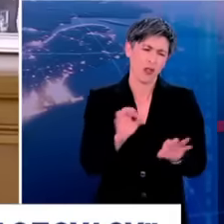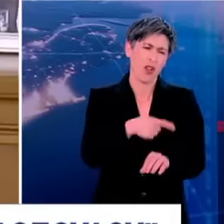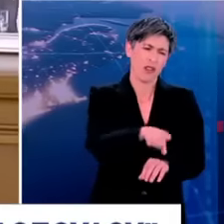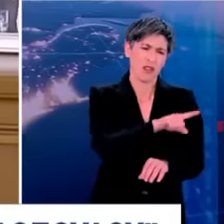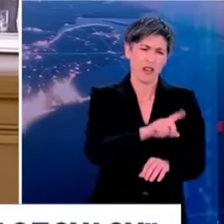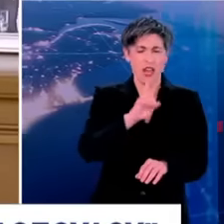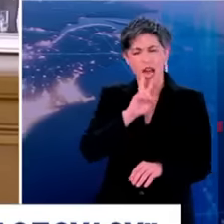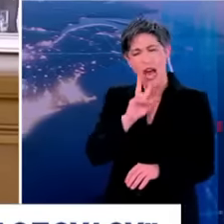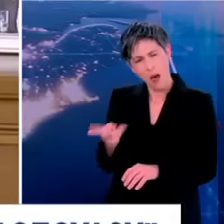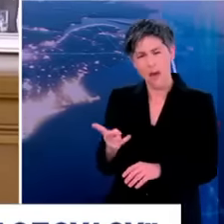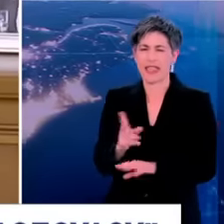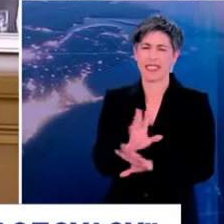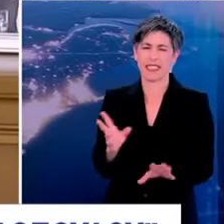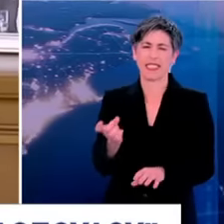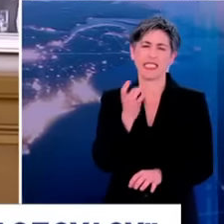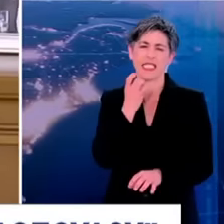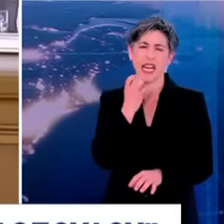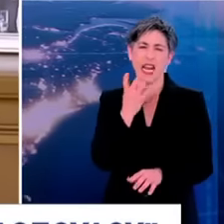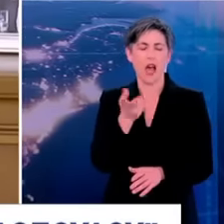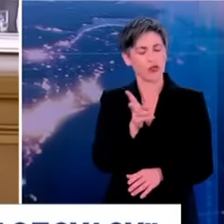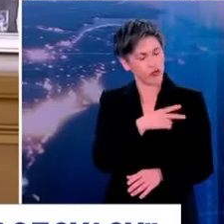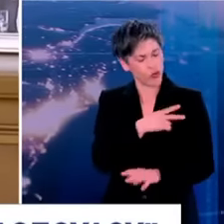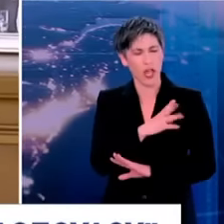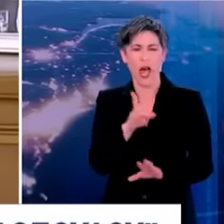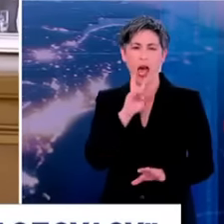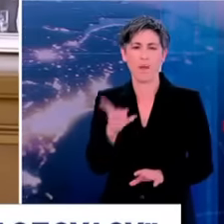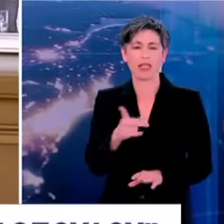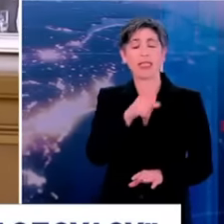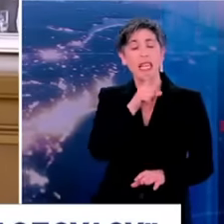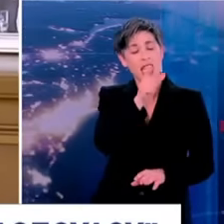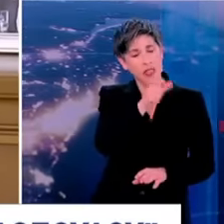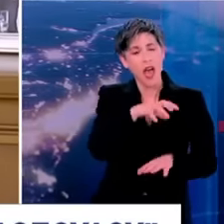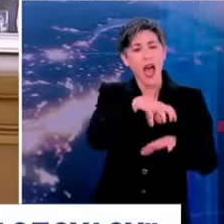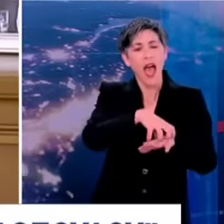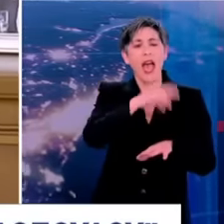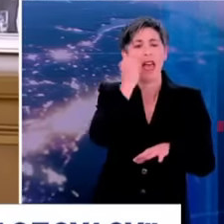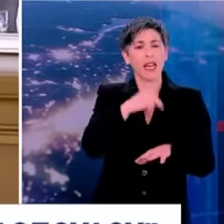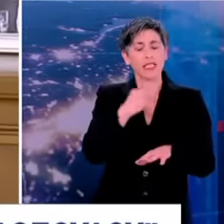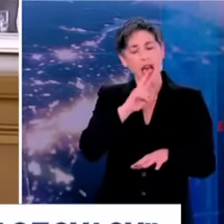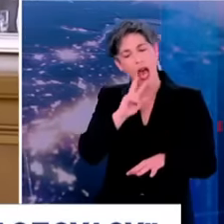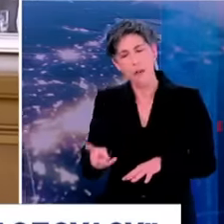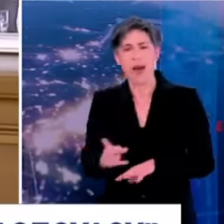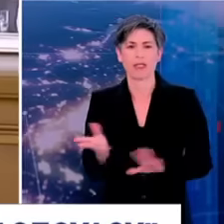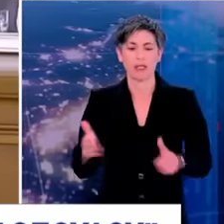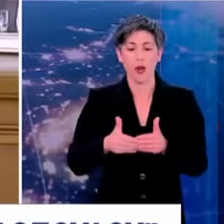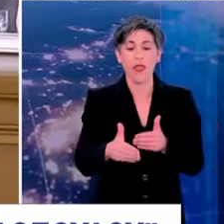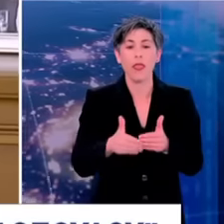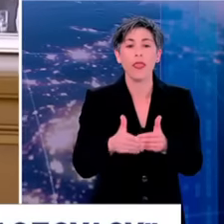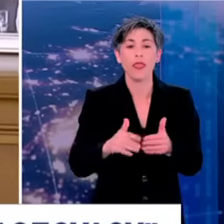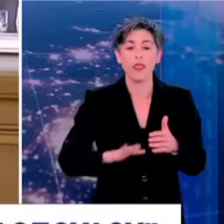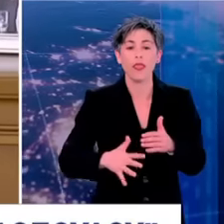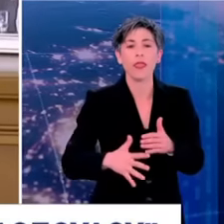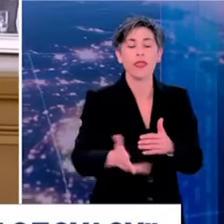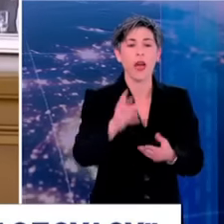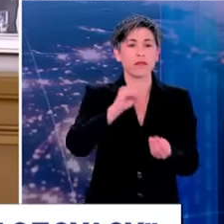έλεγα σωστές και τεκμηρωμένες απαντήσεις και από την ίδια την Εκκλησία. Πλησιάζει Μεγάλη Εβδομάδα, είναι η μεγάλη γιορτή